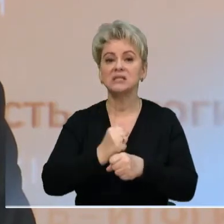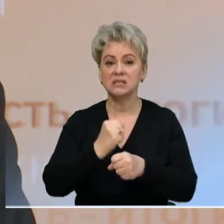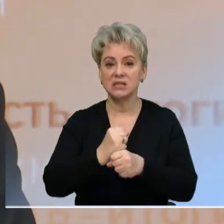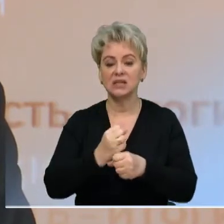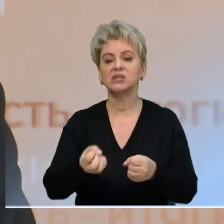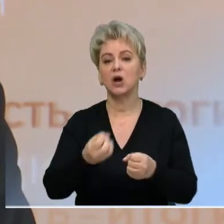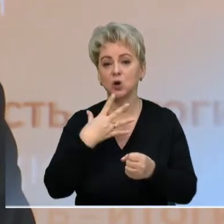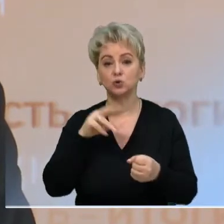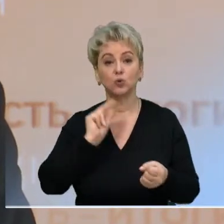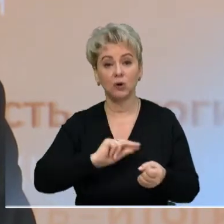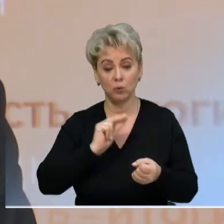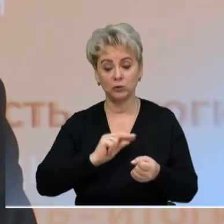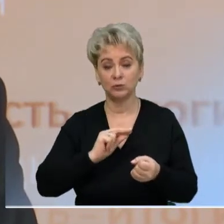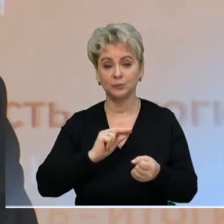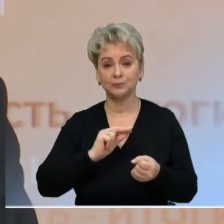сделать хорошую работу.